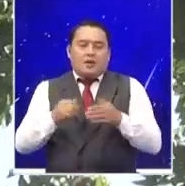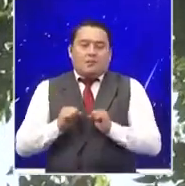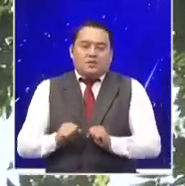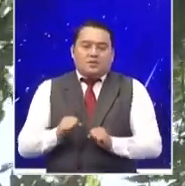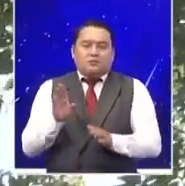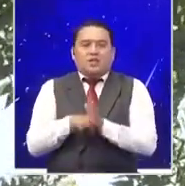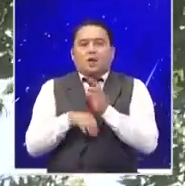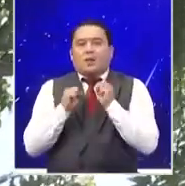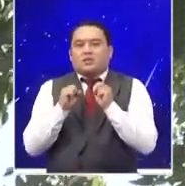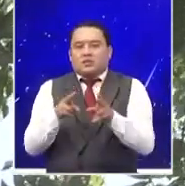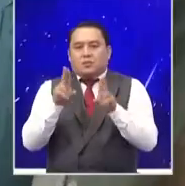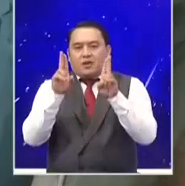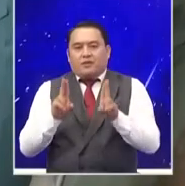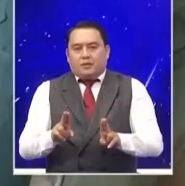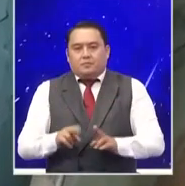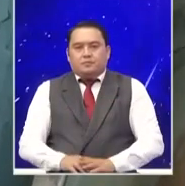мер безопасности.